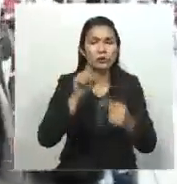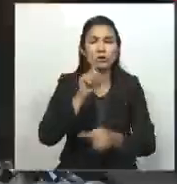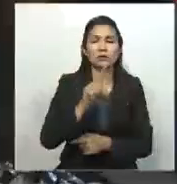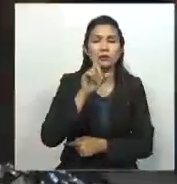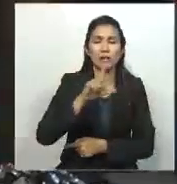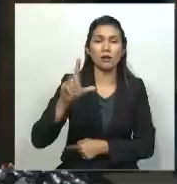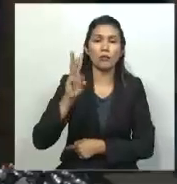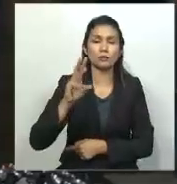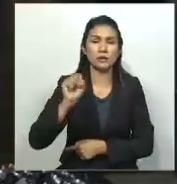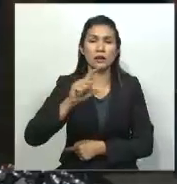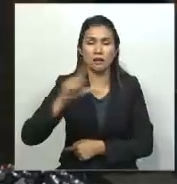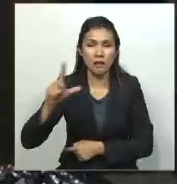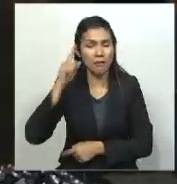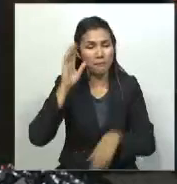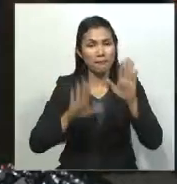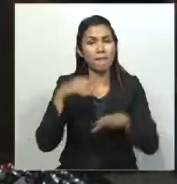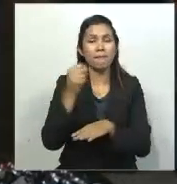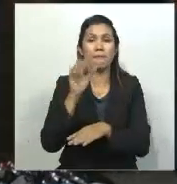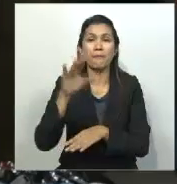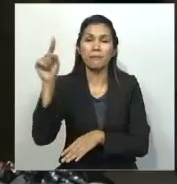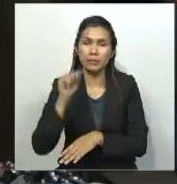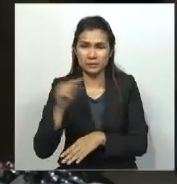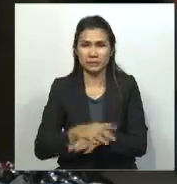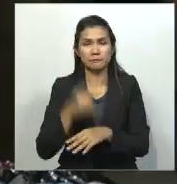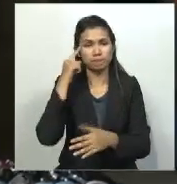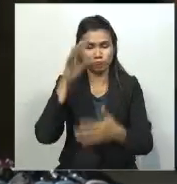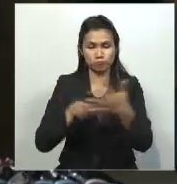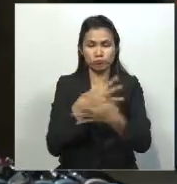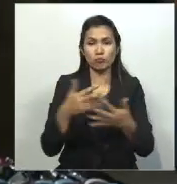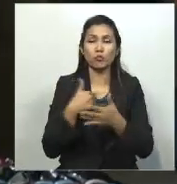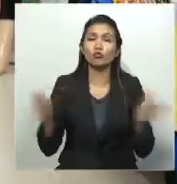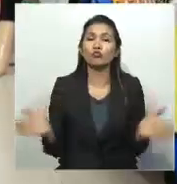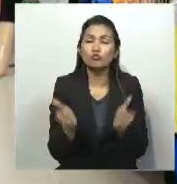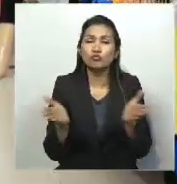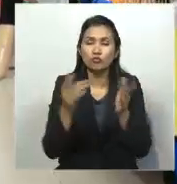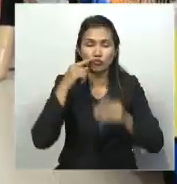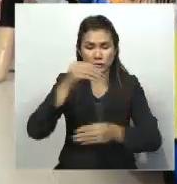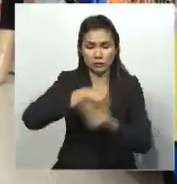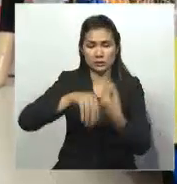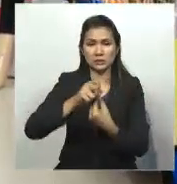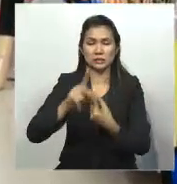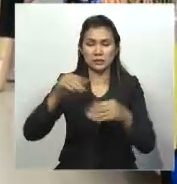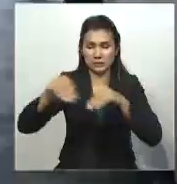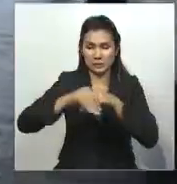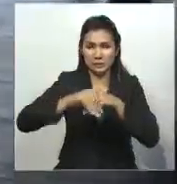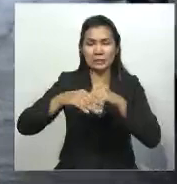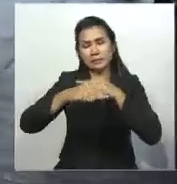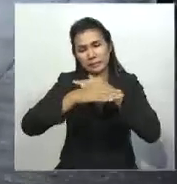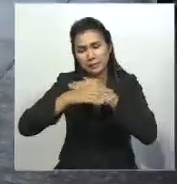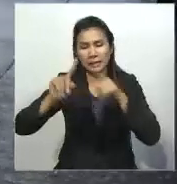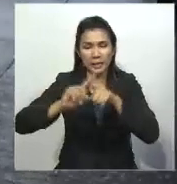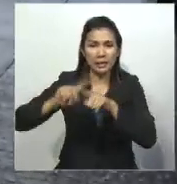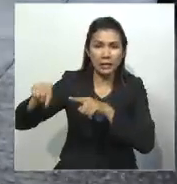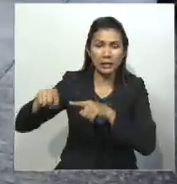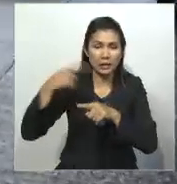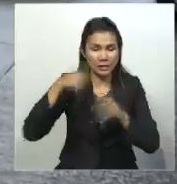านล้านบาทหรือขยายตัว15%มีแผนจะจัดกิจกรรมส่งเสริมและขับเคลื่อนเศรษฐกิจตามแนวชายแดนและตามเขตพัฒน